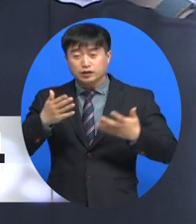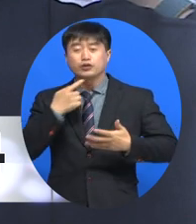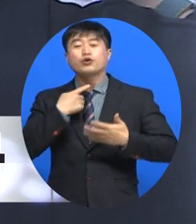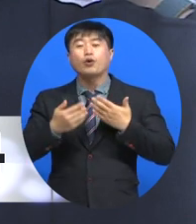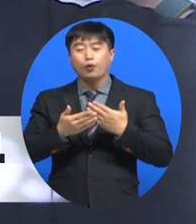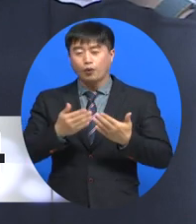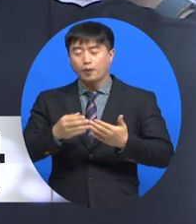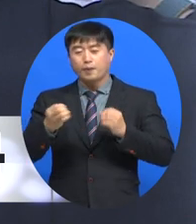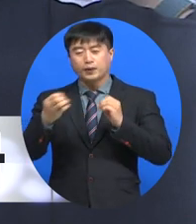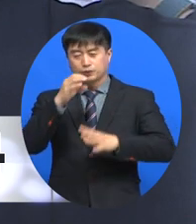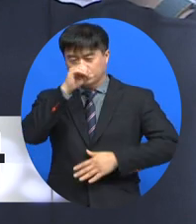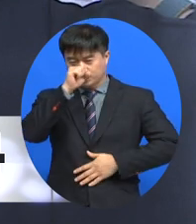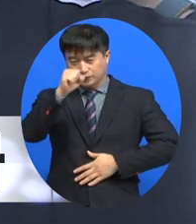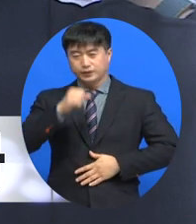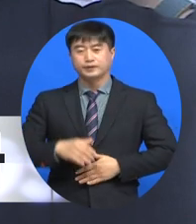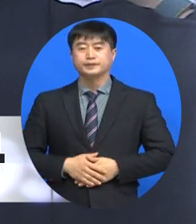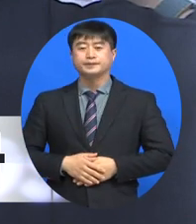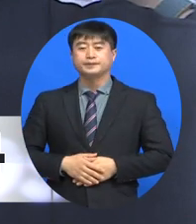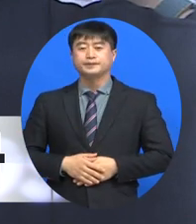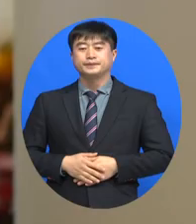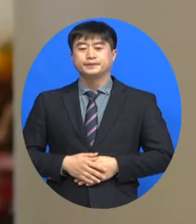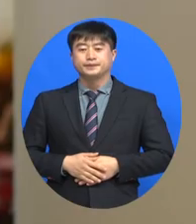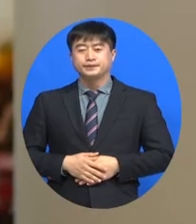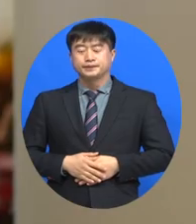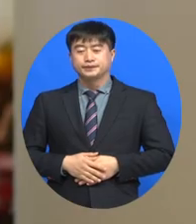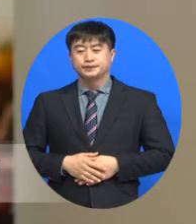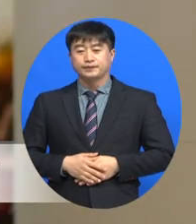실무 경험을 할 수 있어서 호응이 좋습니다